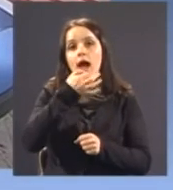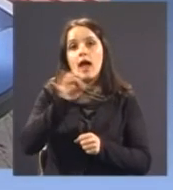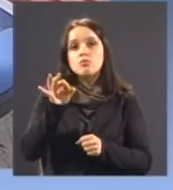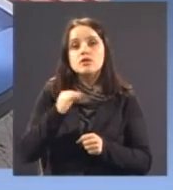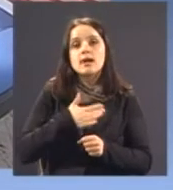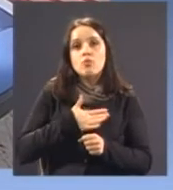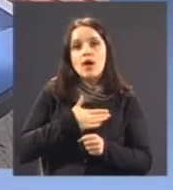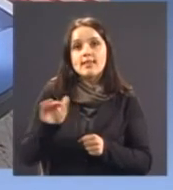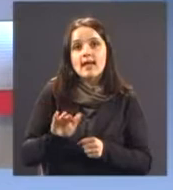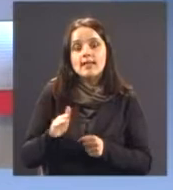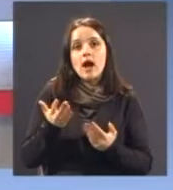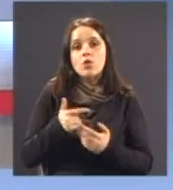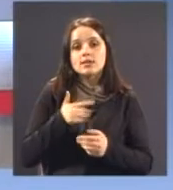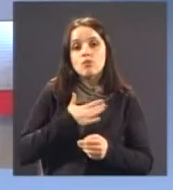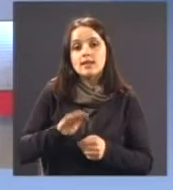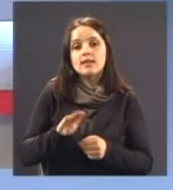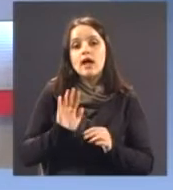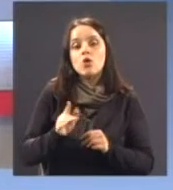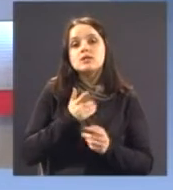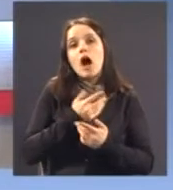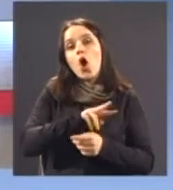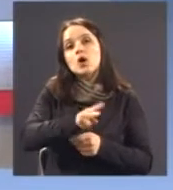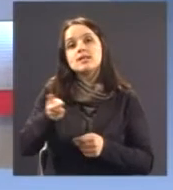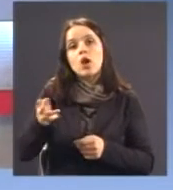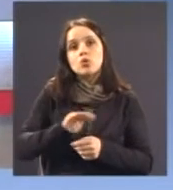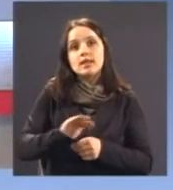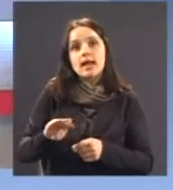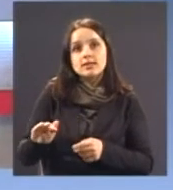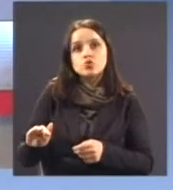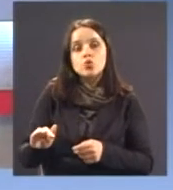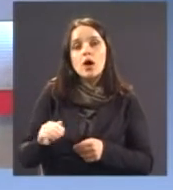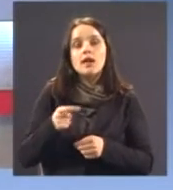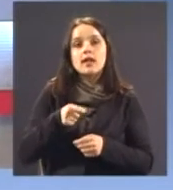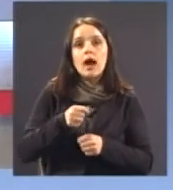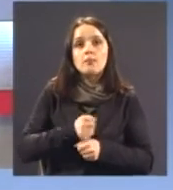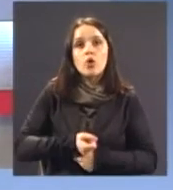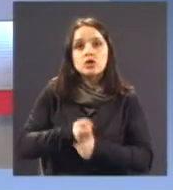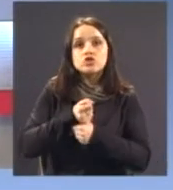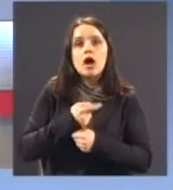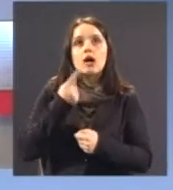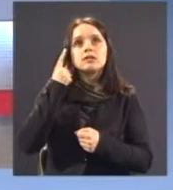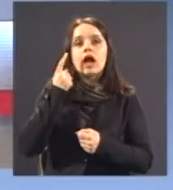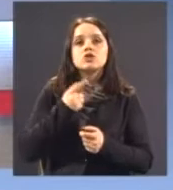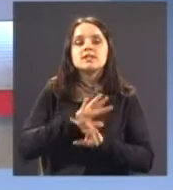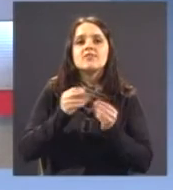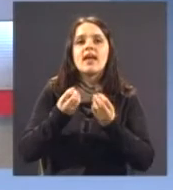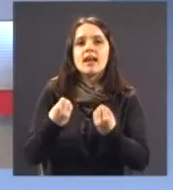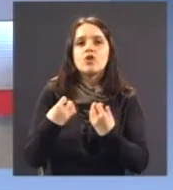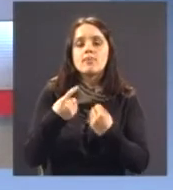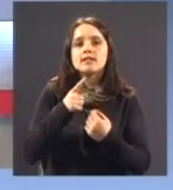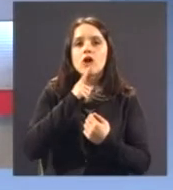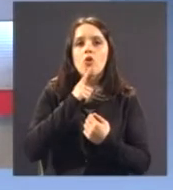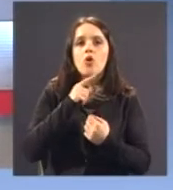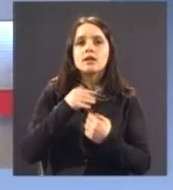za moje dijete, tako i za ostalu djecu. Ta podrška se očituje u tome da se sve informacije koje se tiču mog